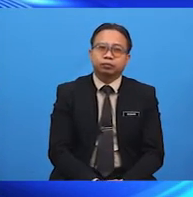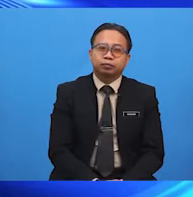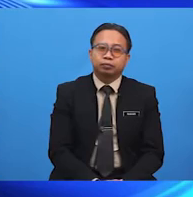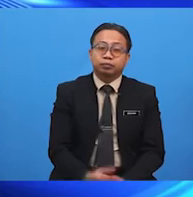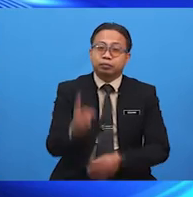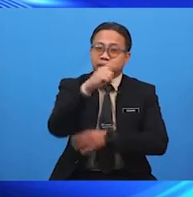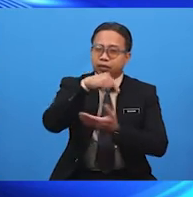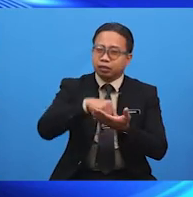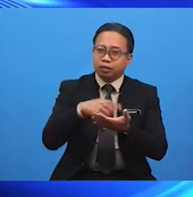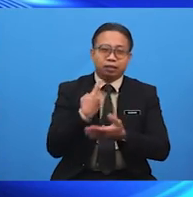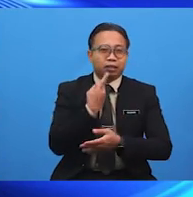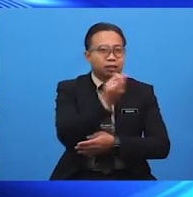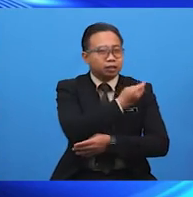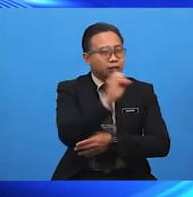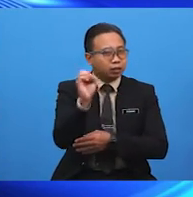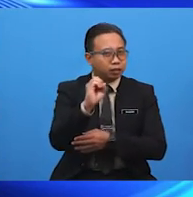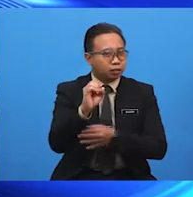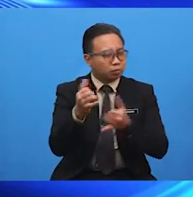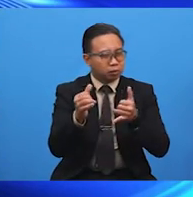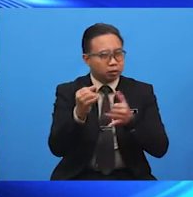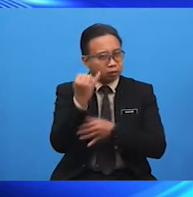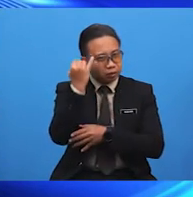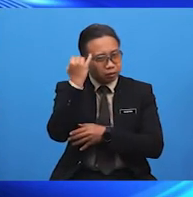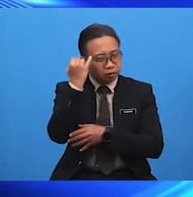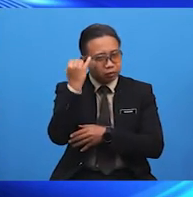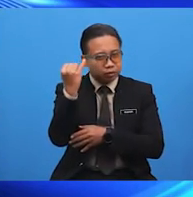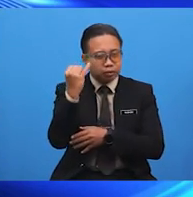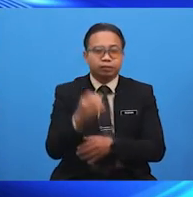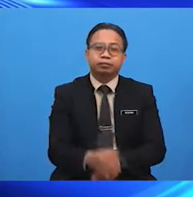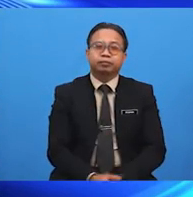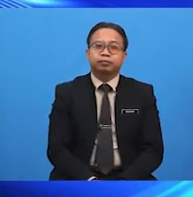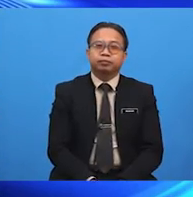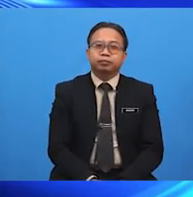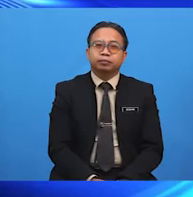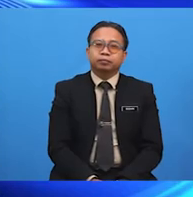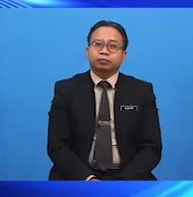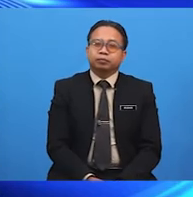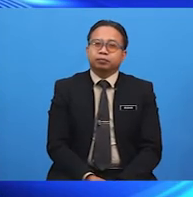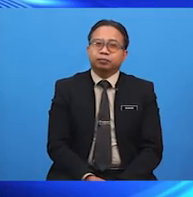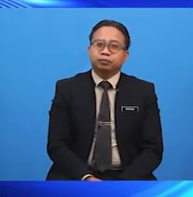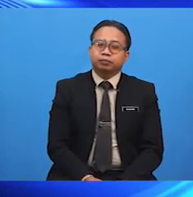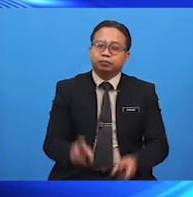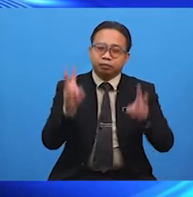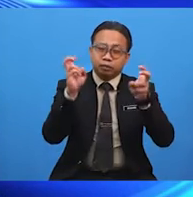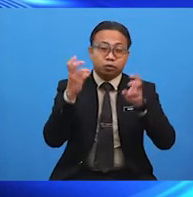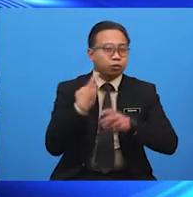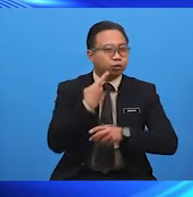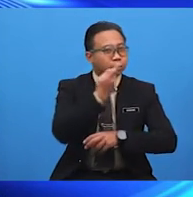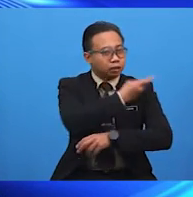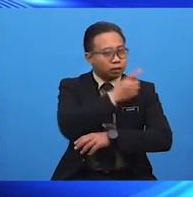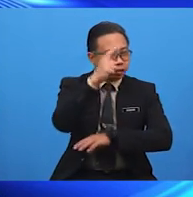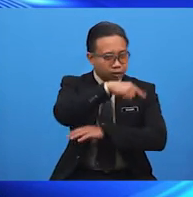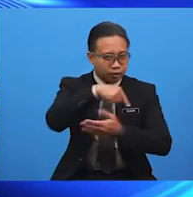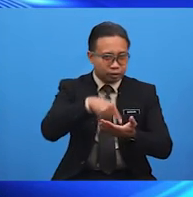Hari ini kita tak ada nak bermain ilusi, ilusi, mimpi-mimpi tu semua tak ada. Ha, tajuk kita pada hari